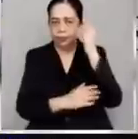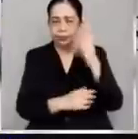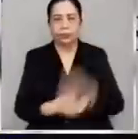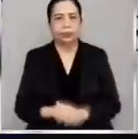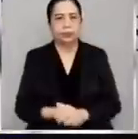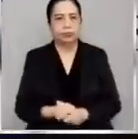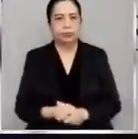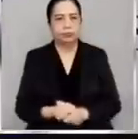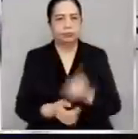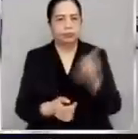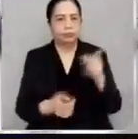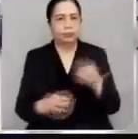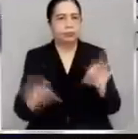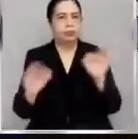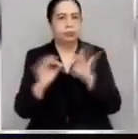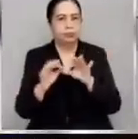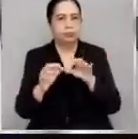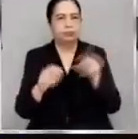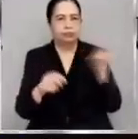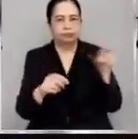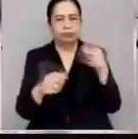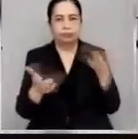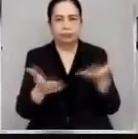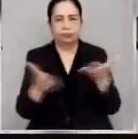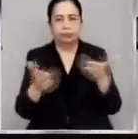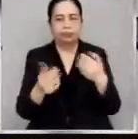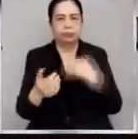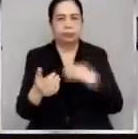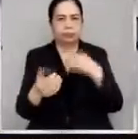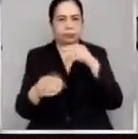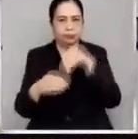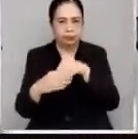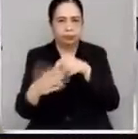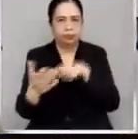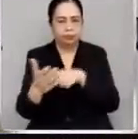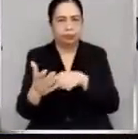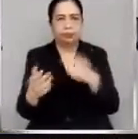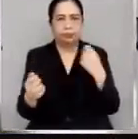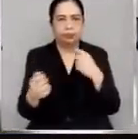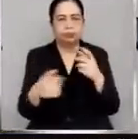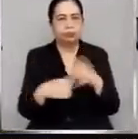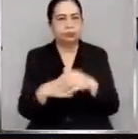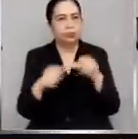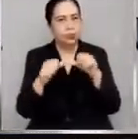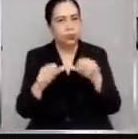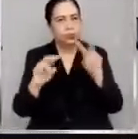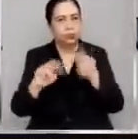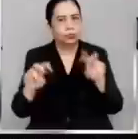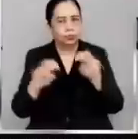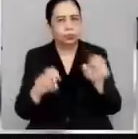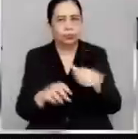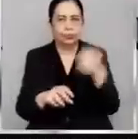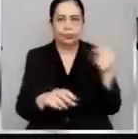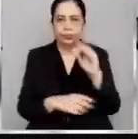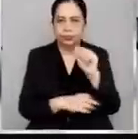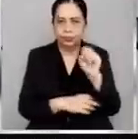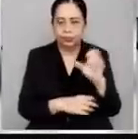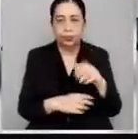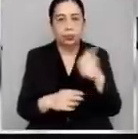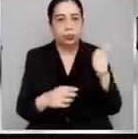Alam ko siya muna rito sa complaint na to. Because the investigation is still ongoing for other cases and other